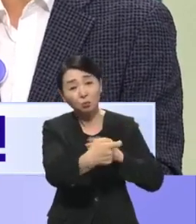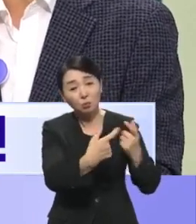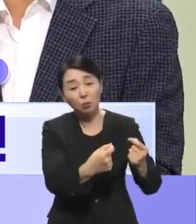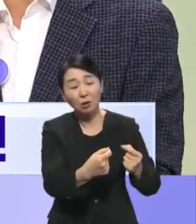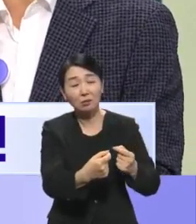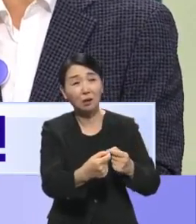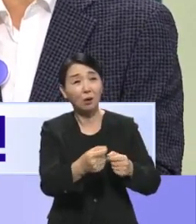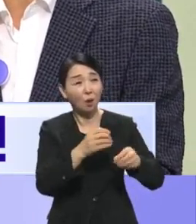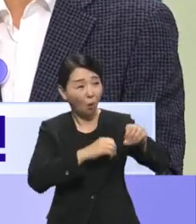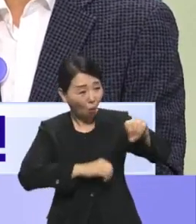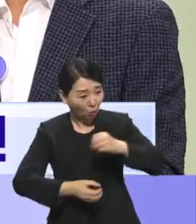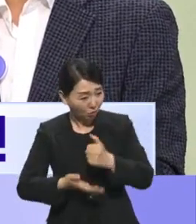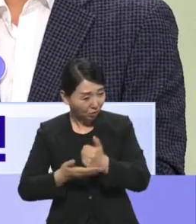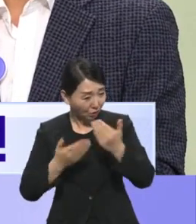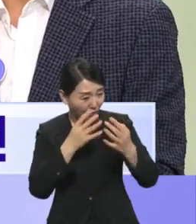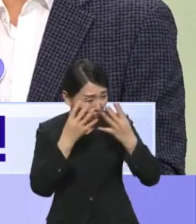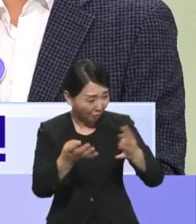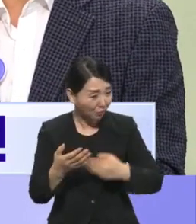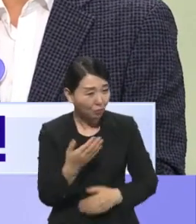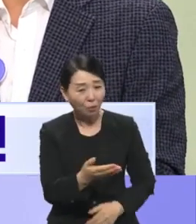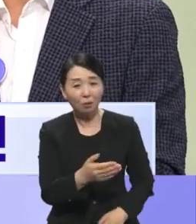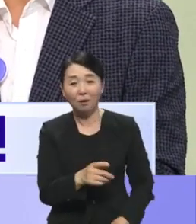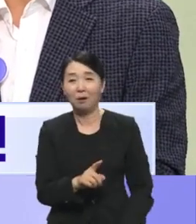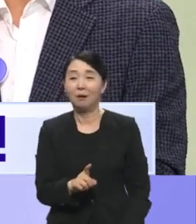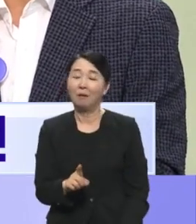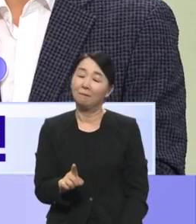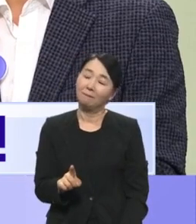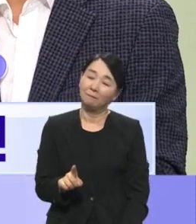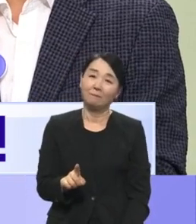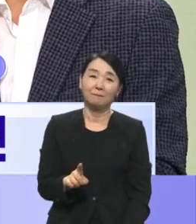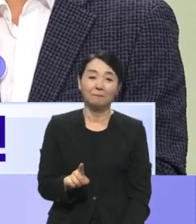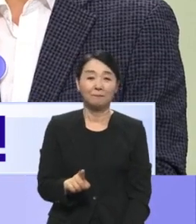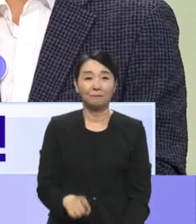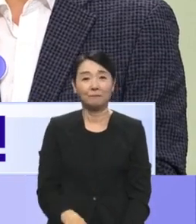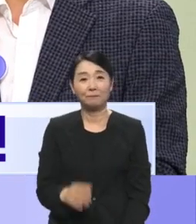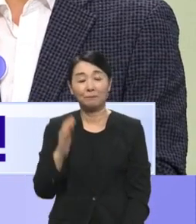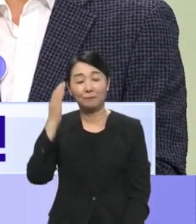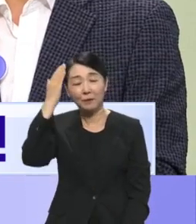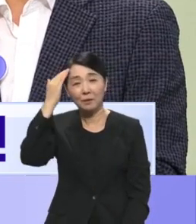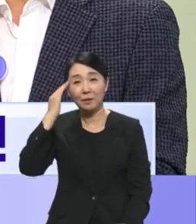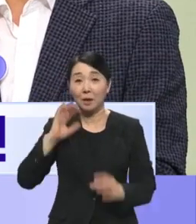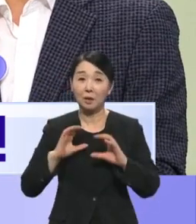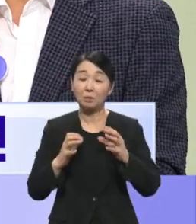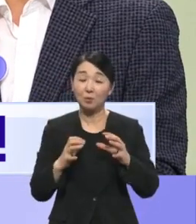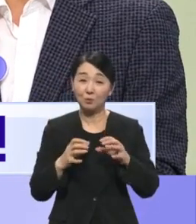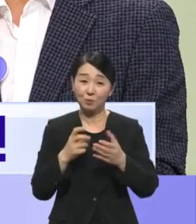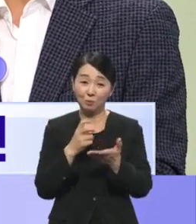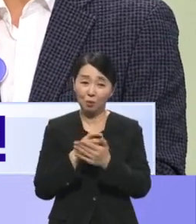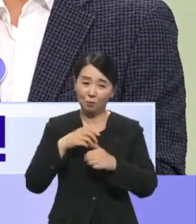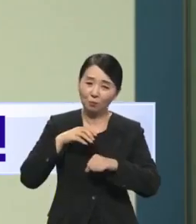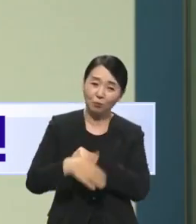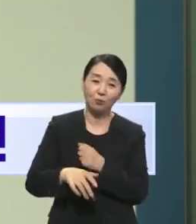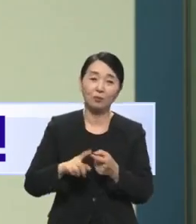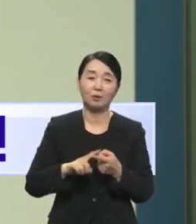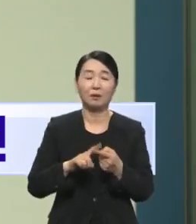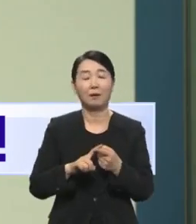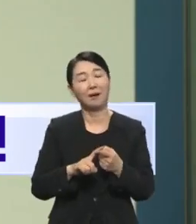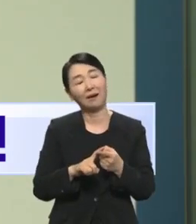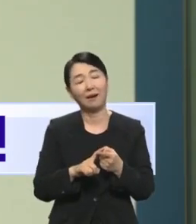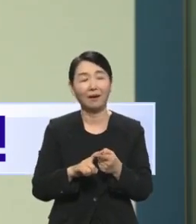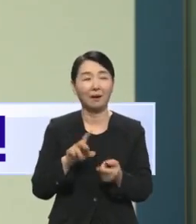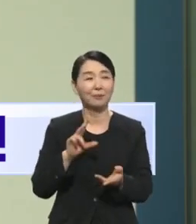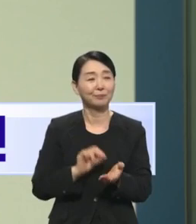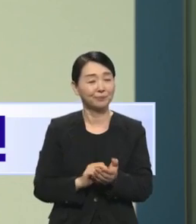해주고 상을 주는듯한 느낌을 받게 되는데 이거는 대한민국의 법치주의를 심각하게 훼손하는